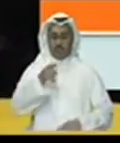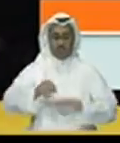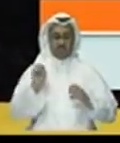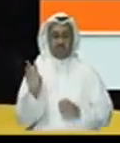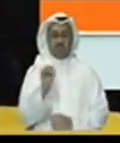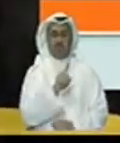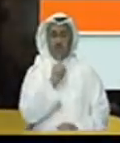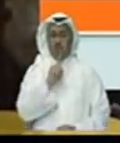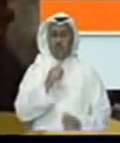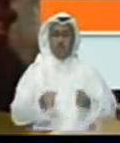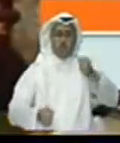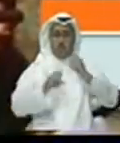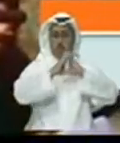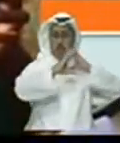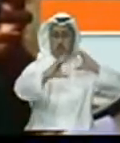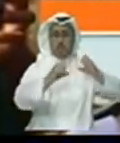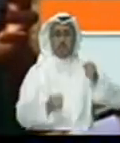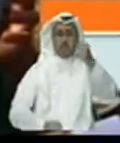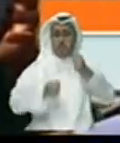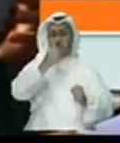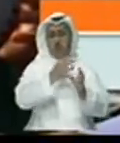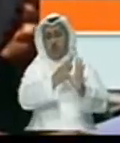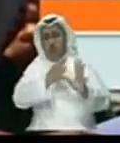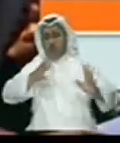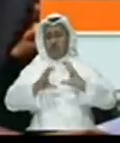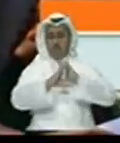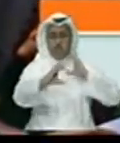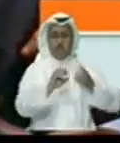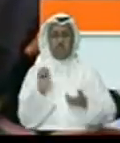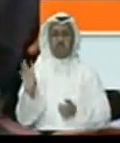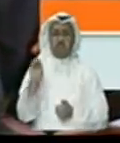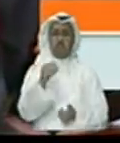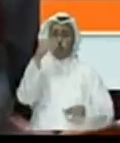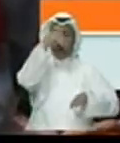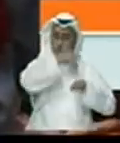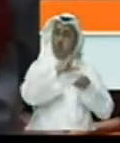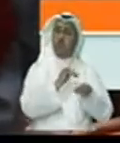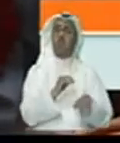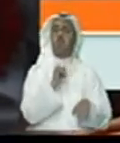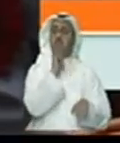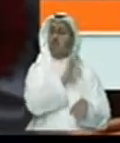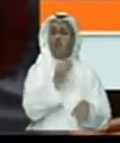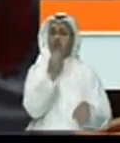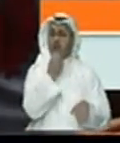الإغاثية تحمل على متنها مساعدات إنسانية متنوعة في طريقها لمختلف المدن